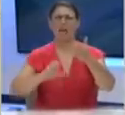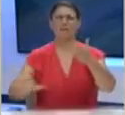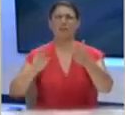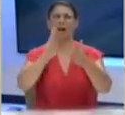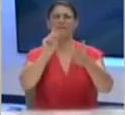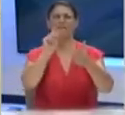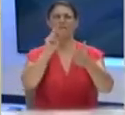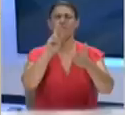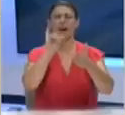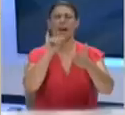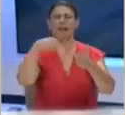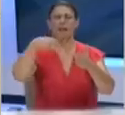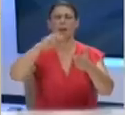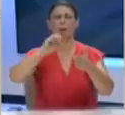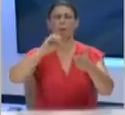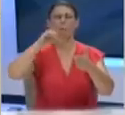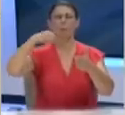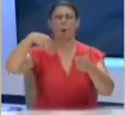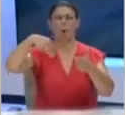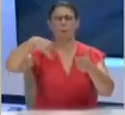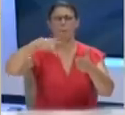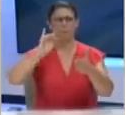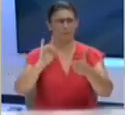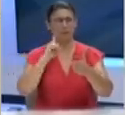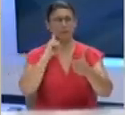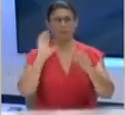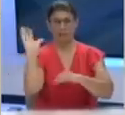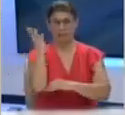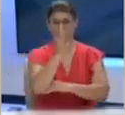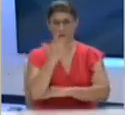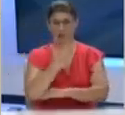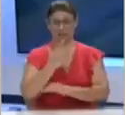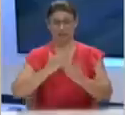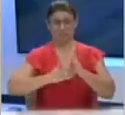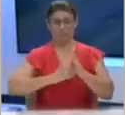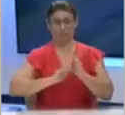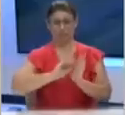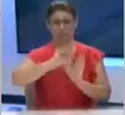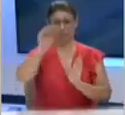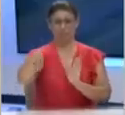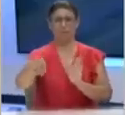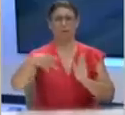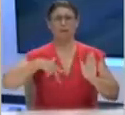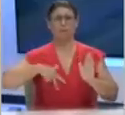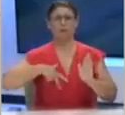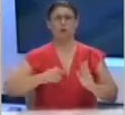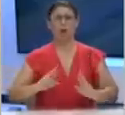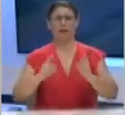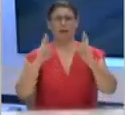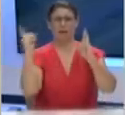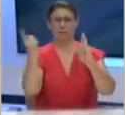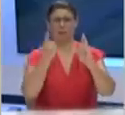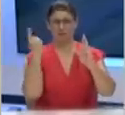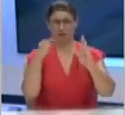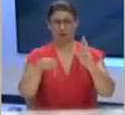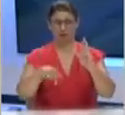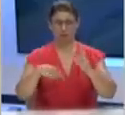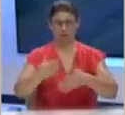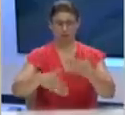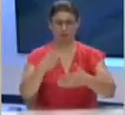ανακοινώσατε την υπαγωγή των δασικών υπηρεσιών στο Υπουργείο Ενέργειας και Περιβάλλοντος. Διαδικασία που 2 χρόνια